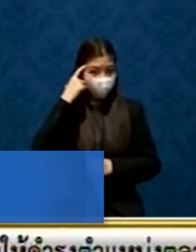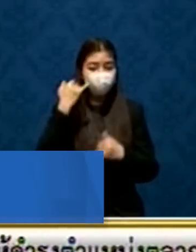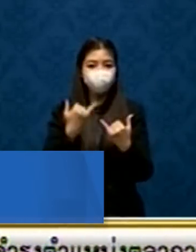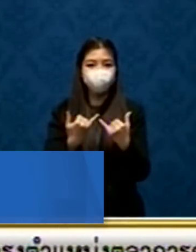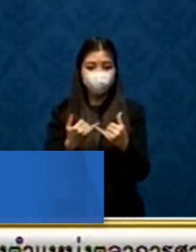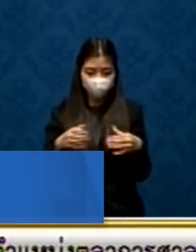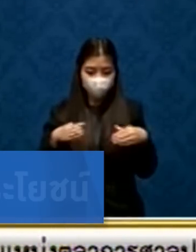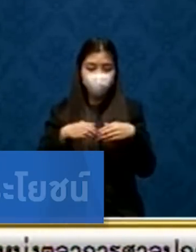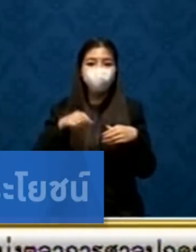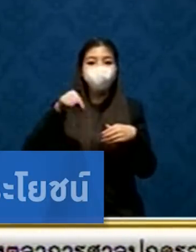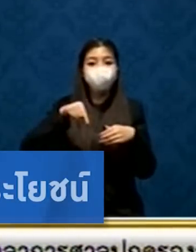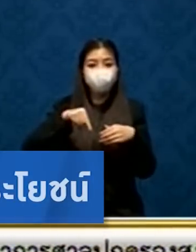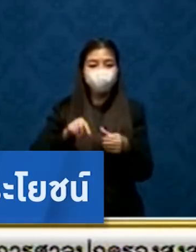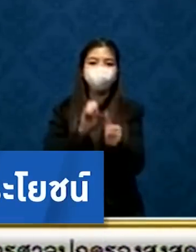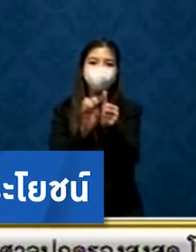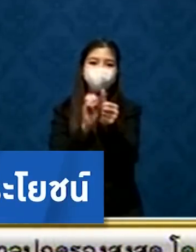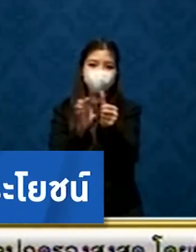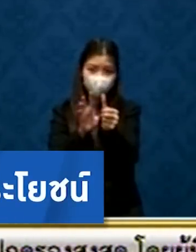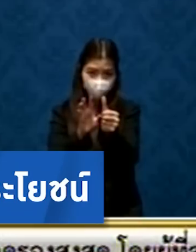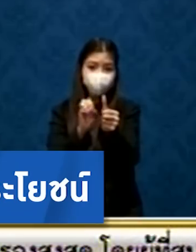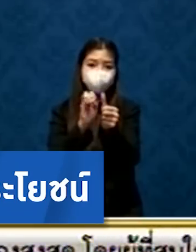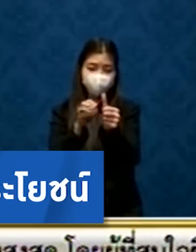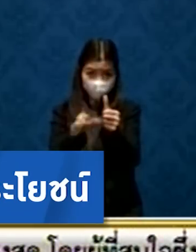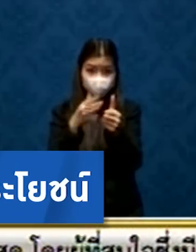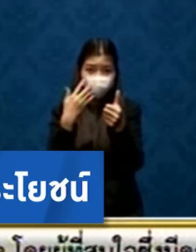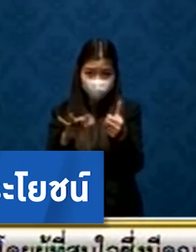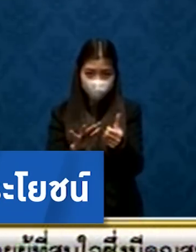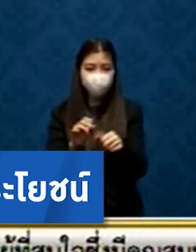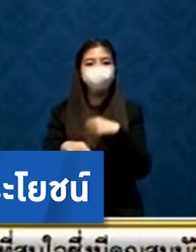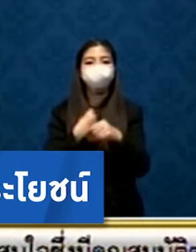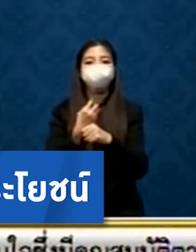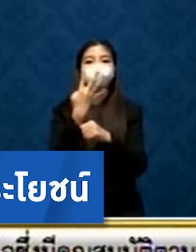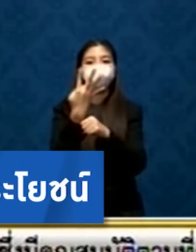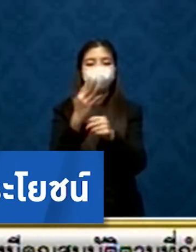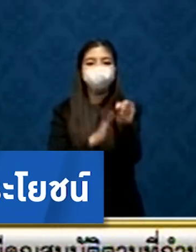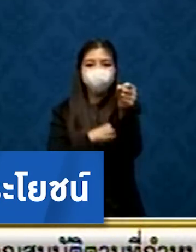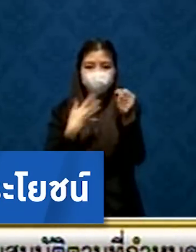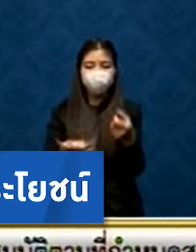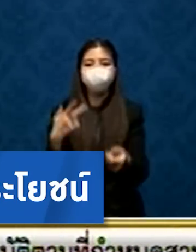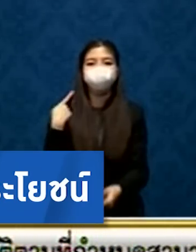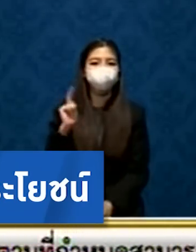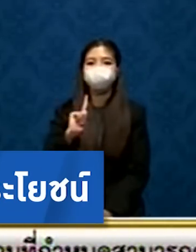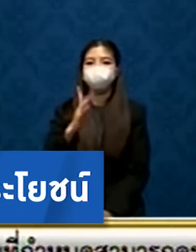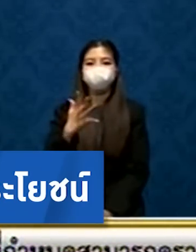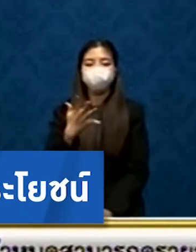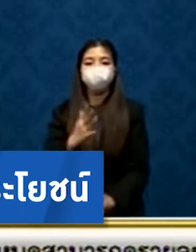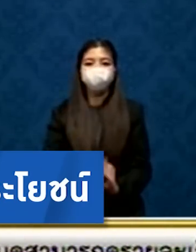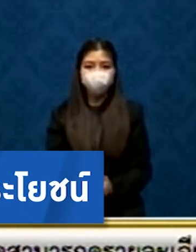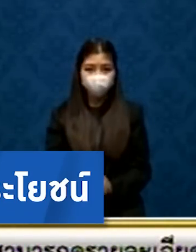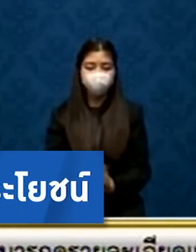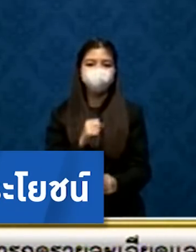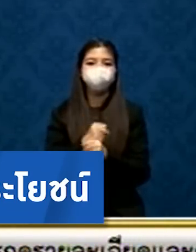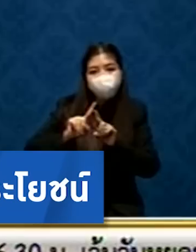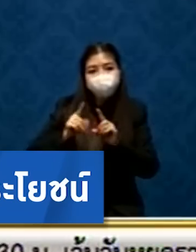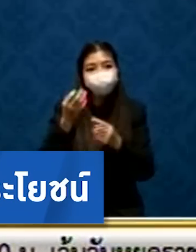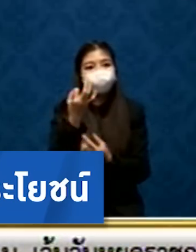ผู้แทนราษฎรแห่งนี้แนะนำท่านมาแล้ว 4ปีไม่มีประโยชน์อันใดค่ะที่จะสี